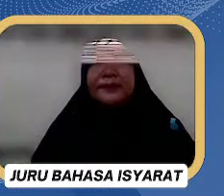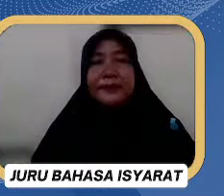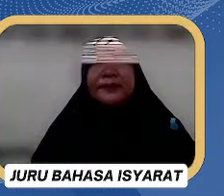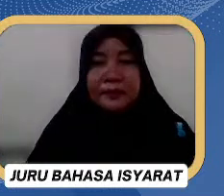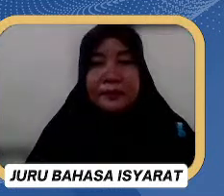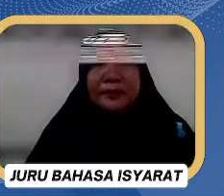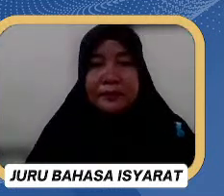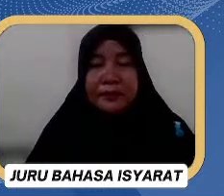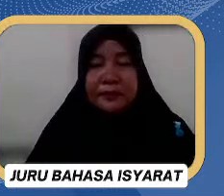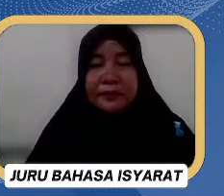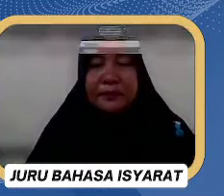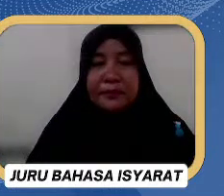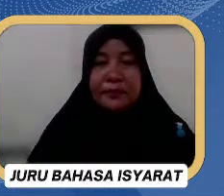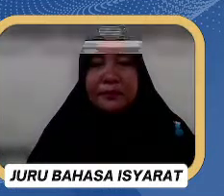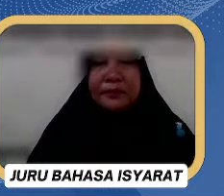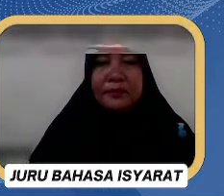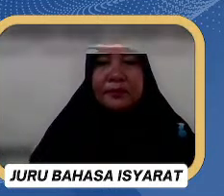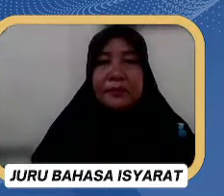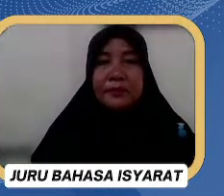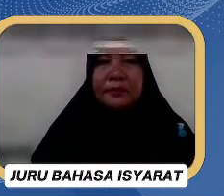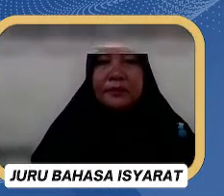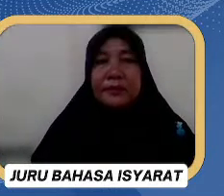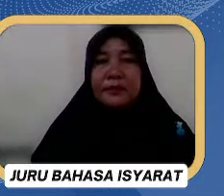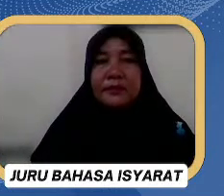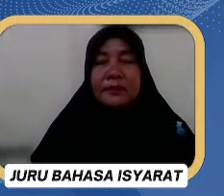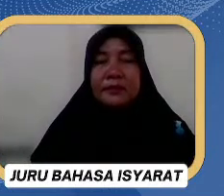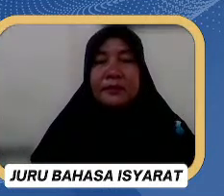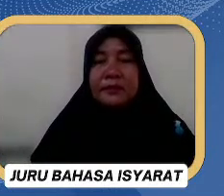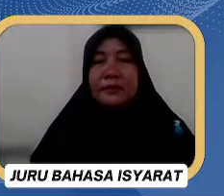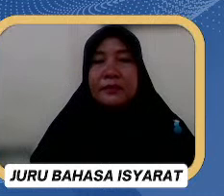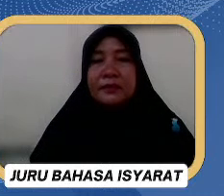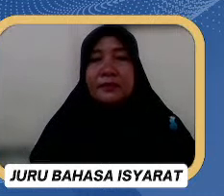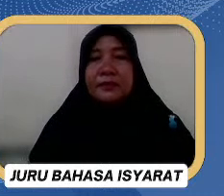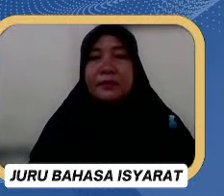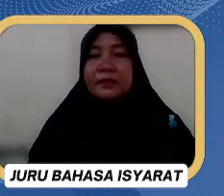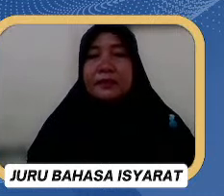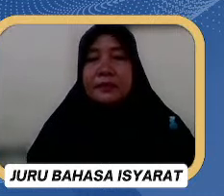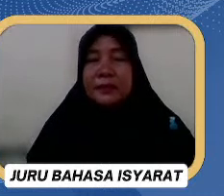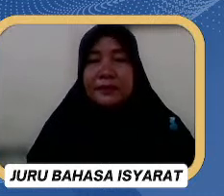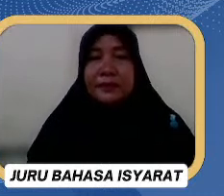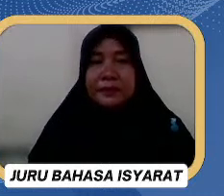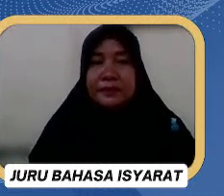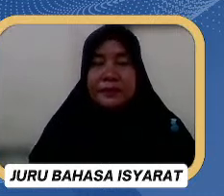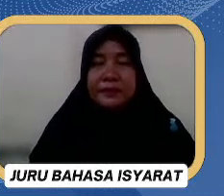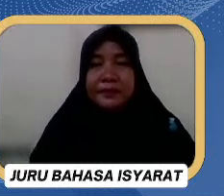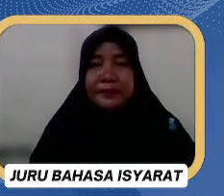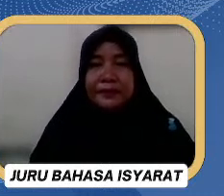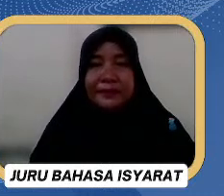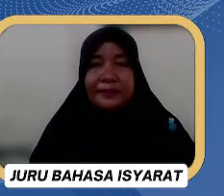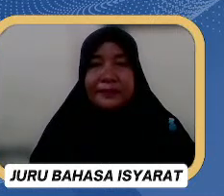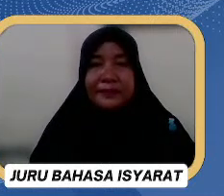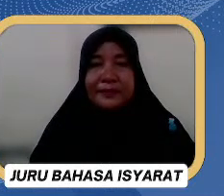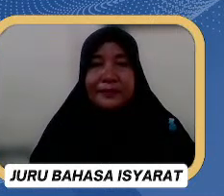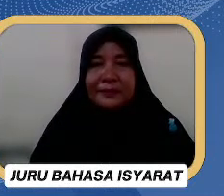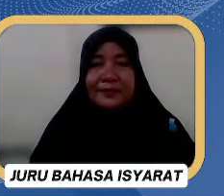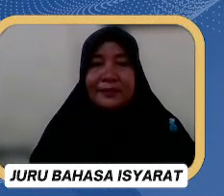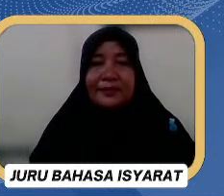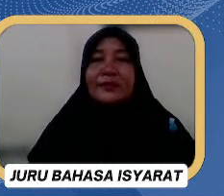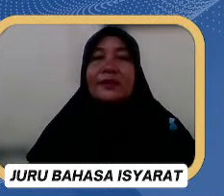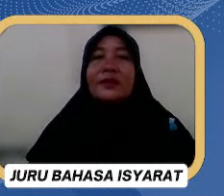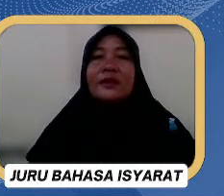teman-teman semua untuk menambah skill, meningkatkan pengetahuan dan lain-lain untuk mencapai